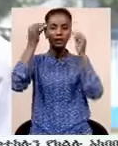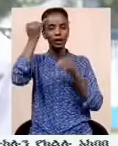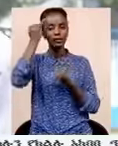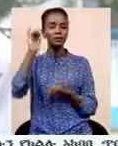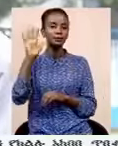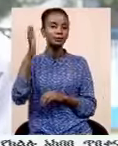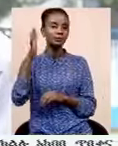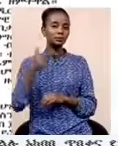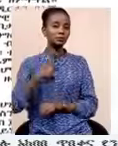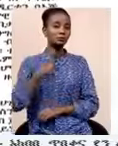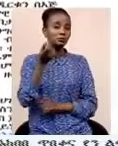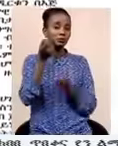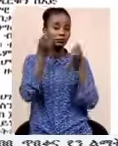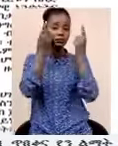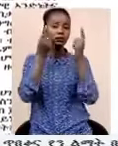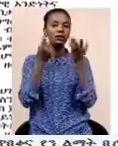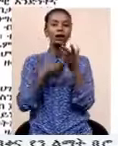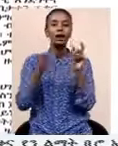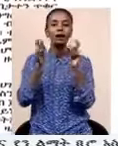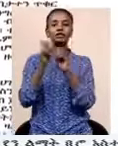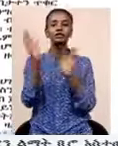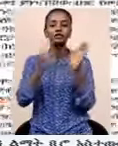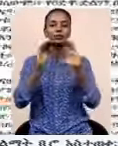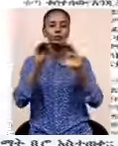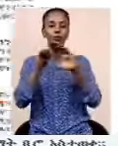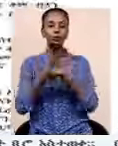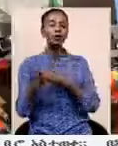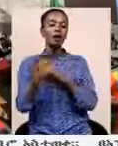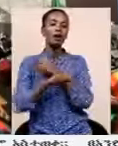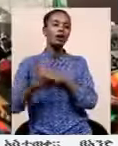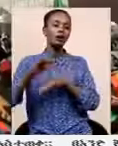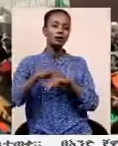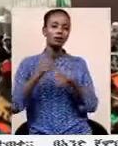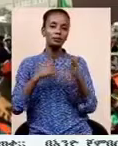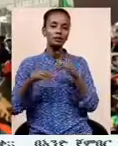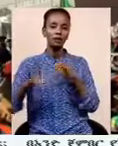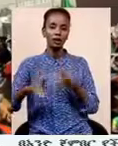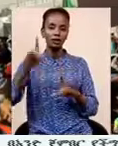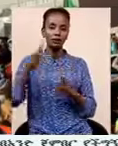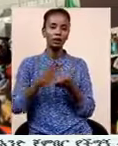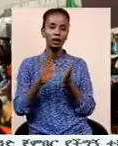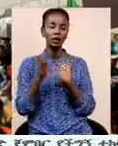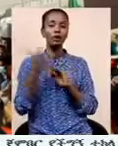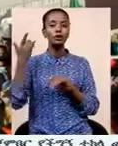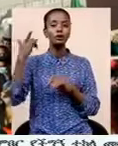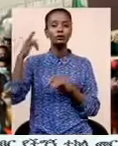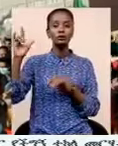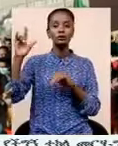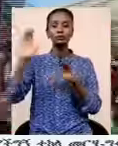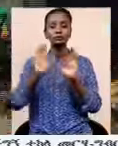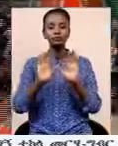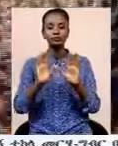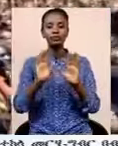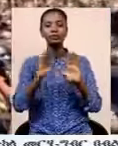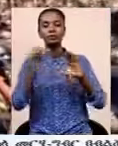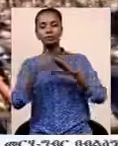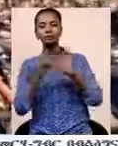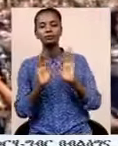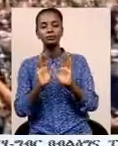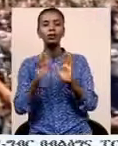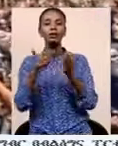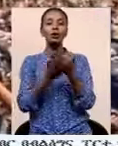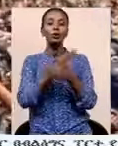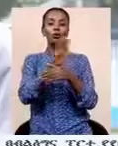ይመስለኛል እኔ እንደተረዳሁት በእንዲህ አይነት ችግር ውስጥ ሆነን በሀገር ላይ የመጣን ከፍተኛ የሆነ የውጭ ግፊት፣ የውስጥ ግፊት፣ እነዚህን